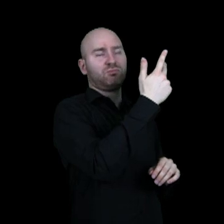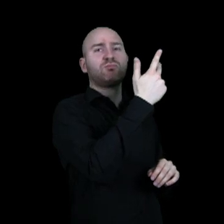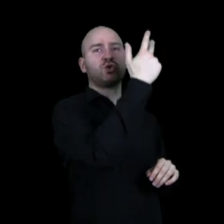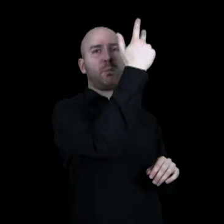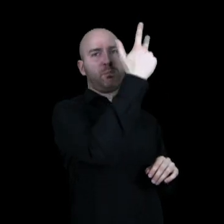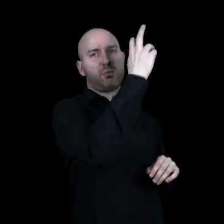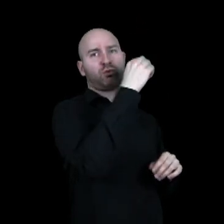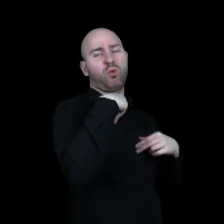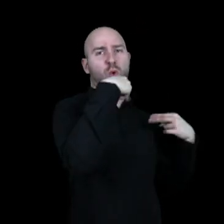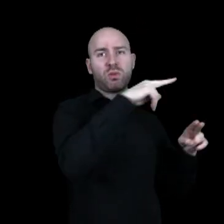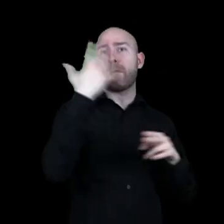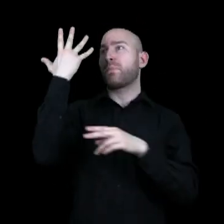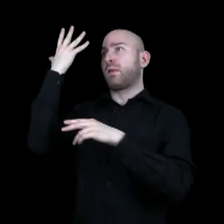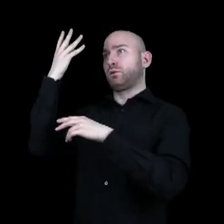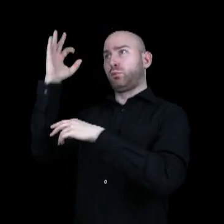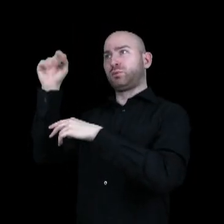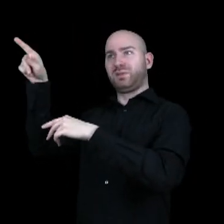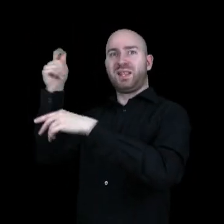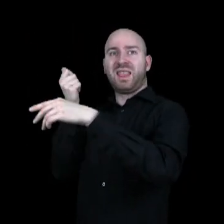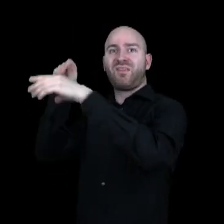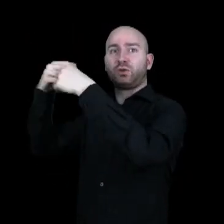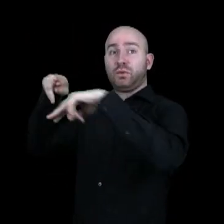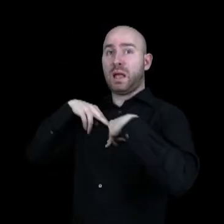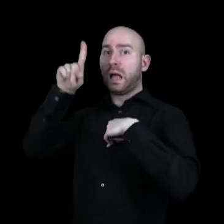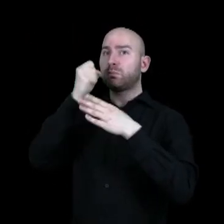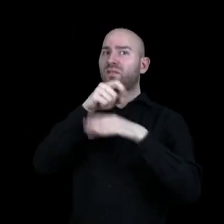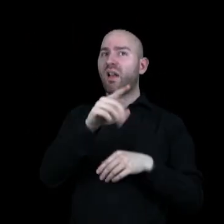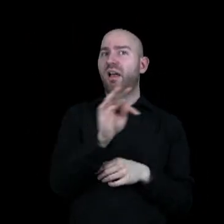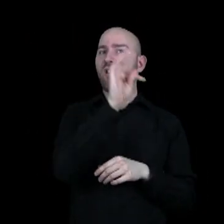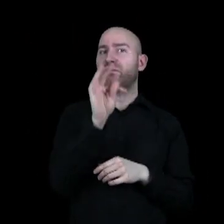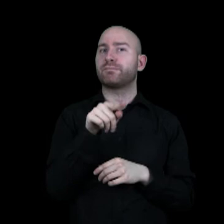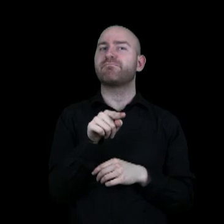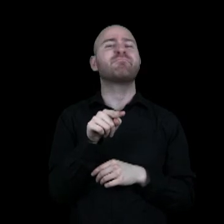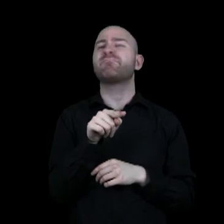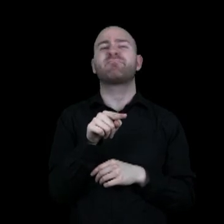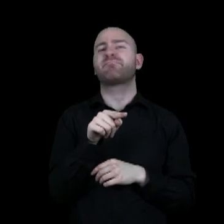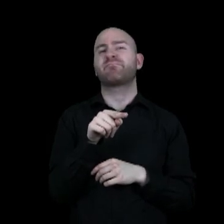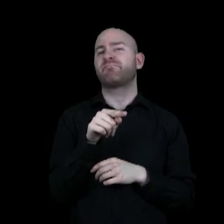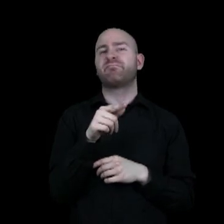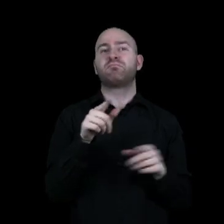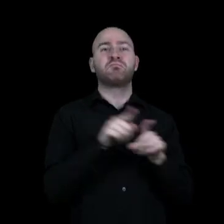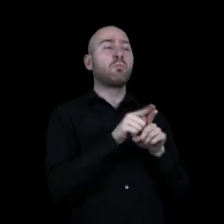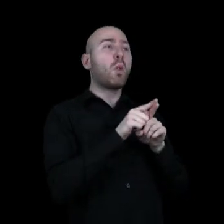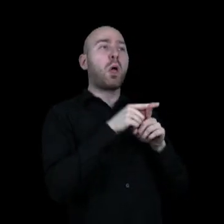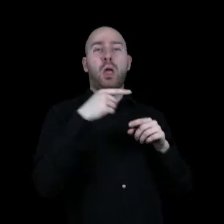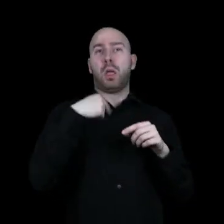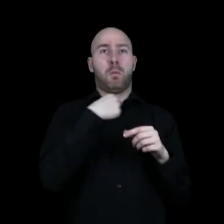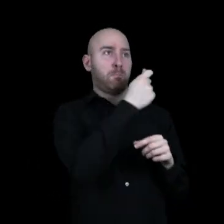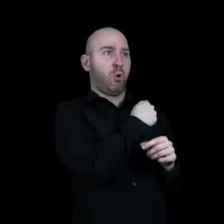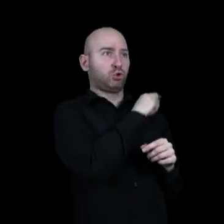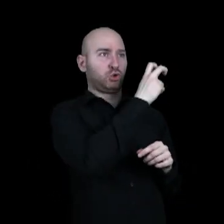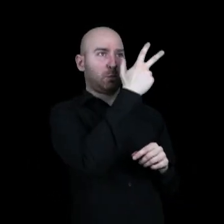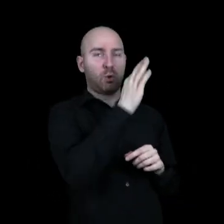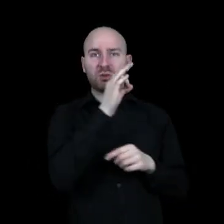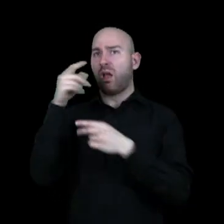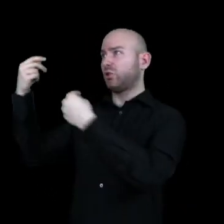Zrealizujecie więc nawet E, choćbyście musieli się zapożyczyć. Nadal to ma sens – pożyczyć za 3%, zainwestować na 5%. Będzie realny